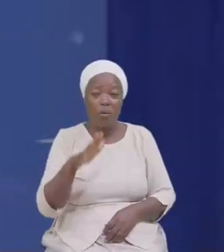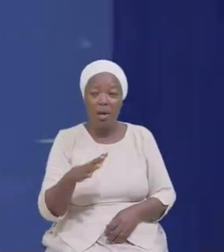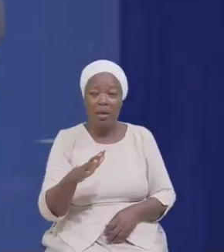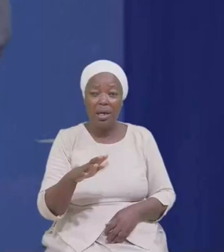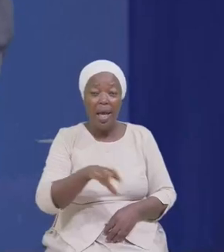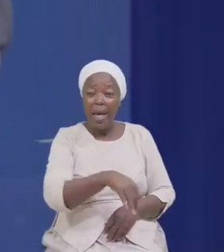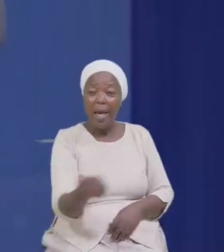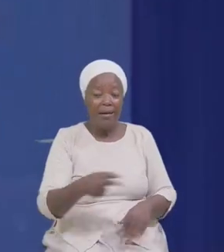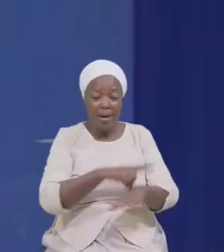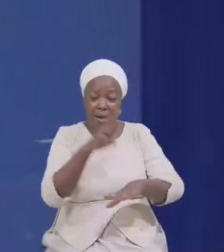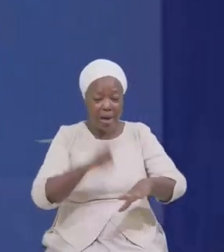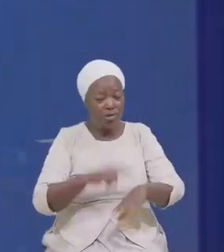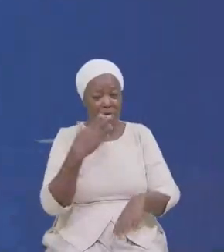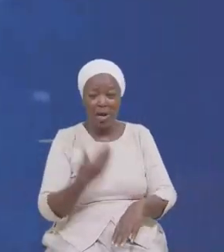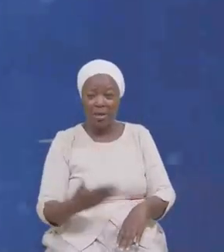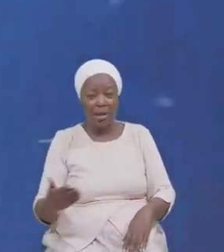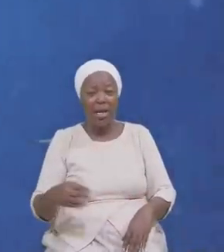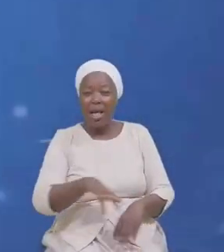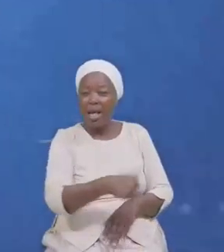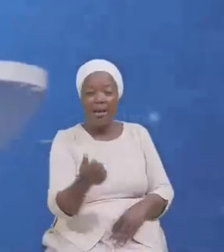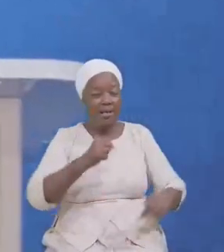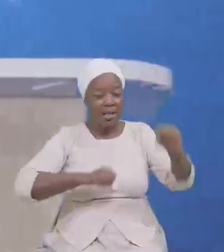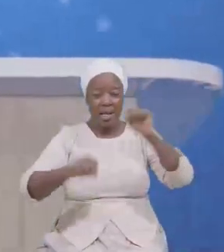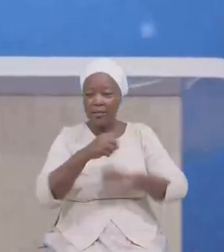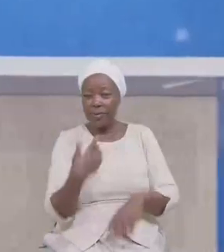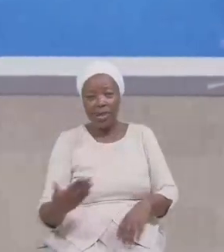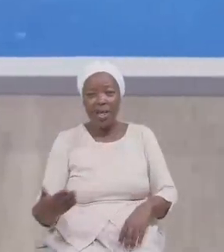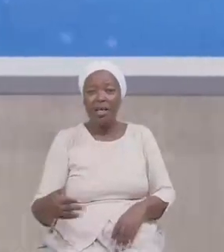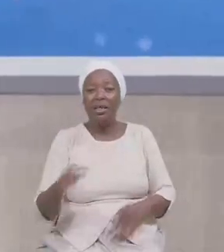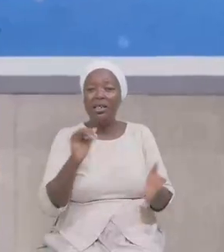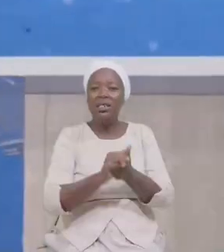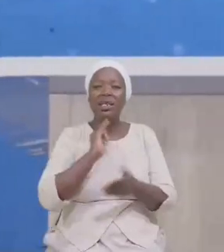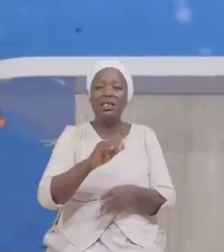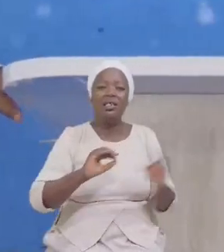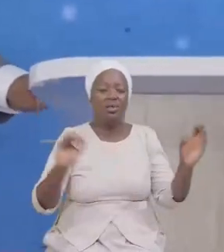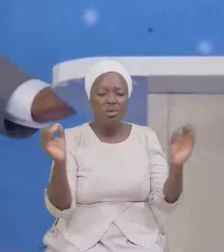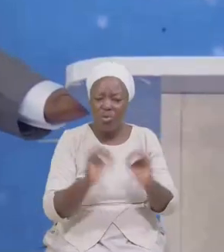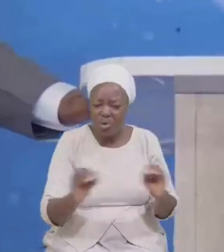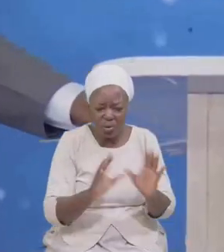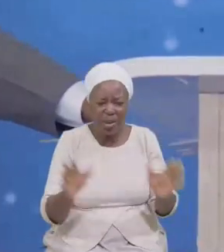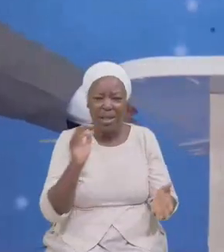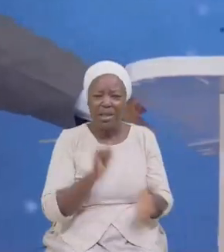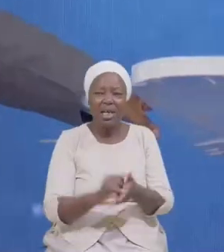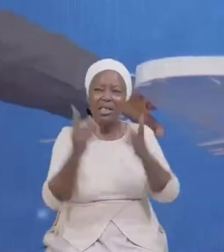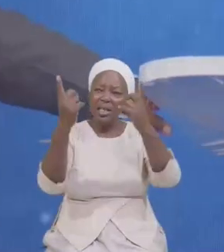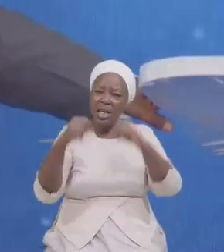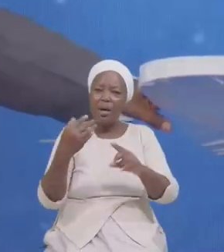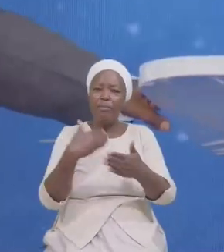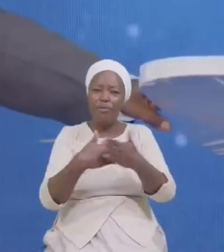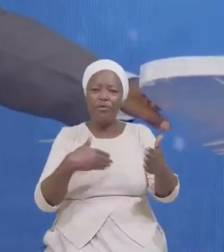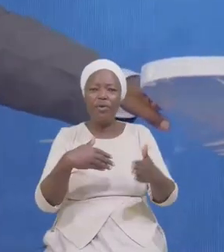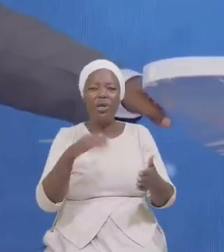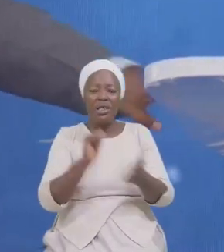toute chose naturelle, toute chose scientifique. Il n'y a rien qui soit venu avant cette